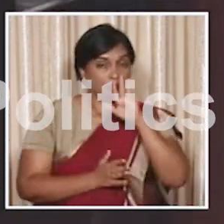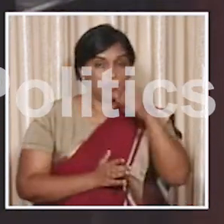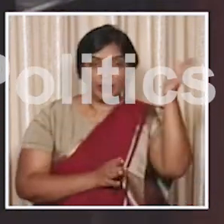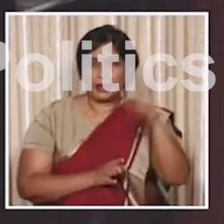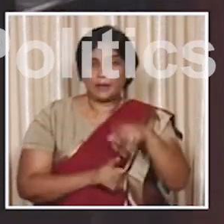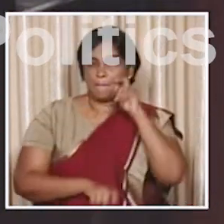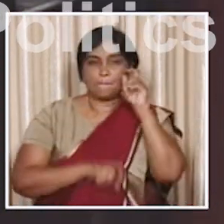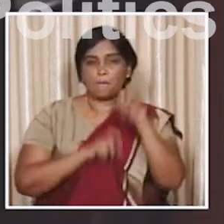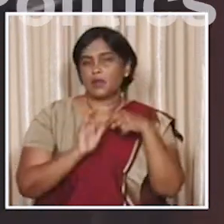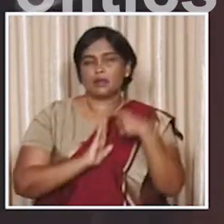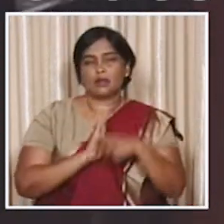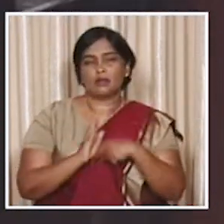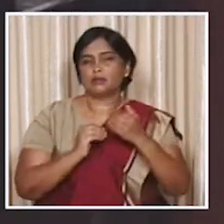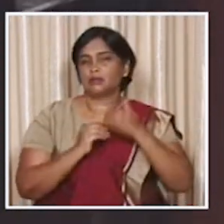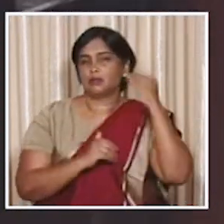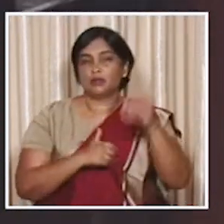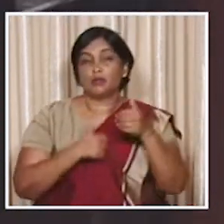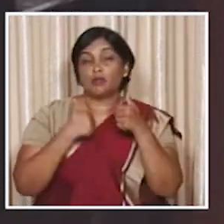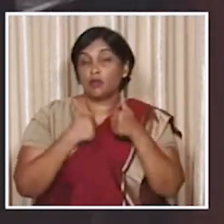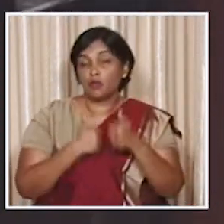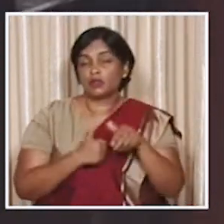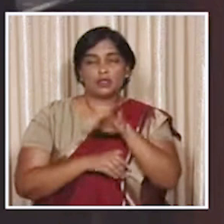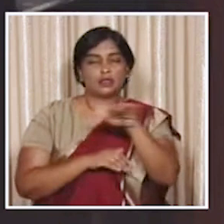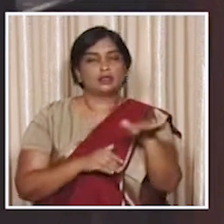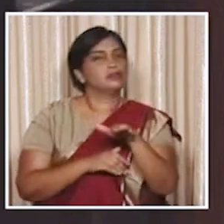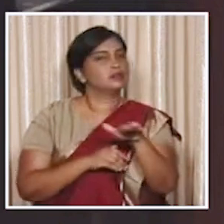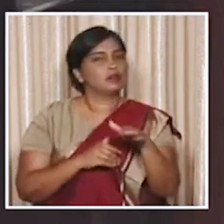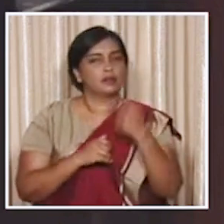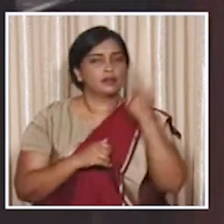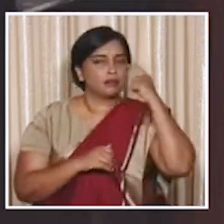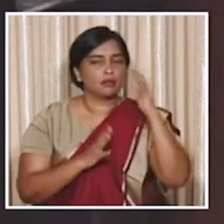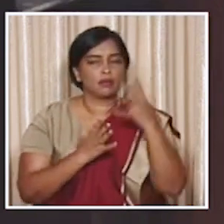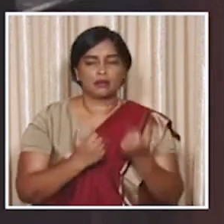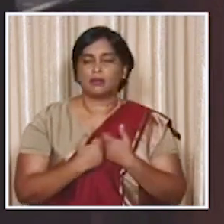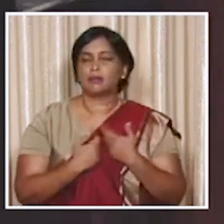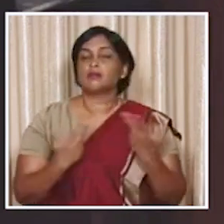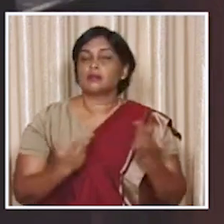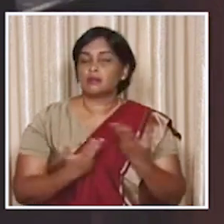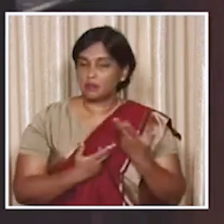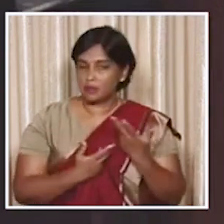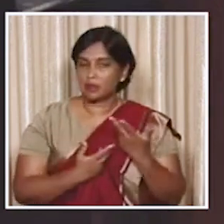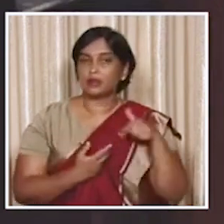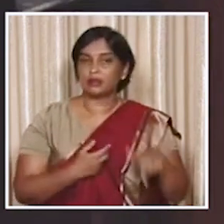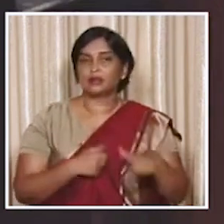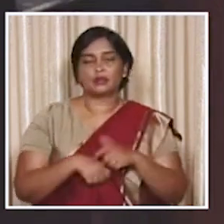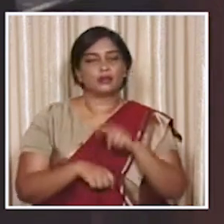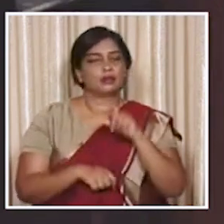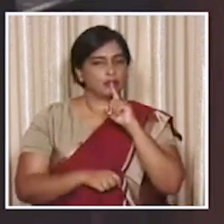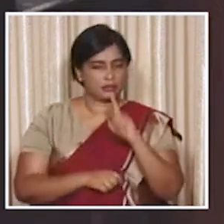minisungeng merate khawda akwa sadar na samajak balapurutun behakin ek mevelai matakkarna garu mantri tumi.